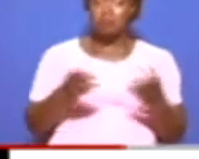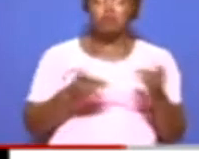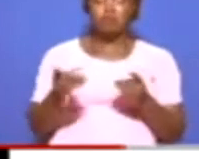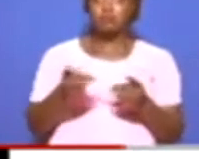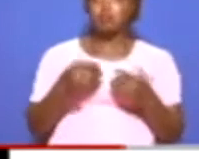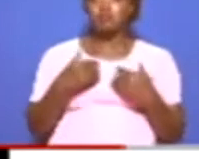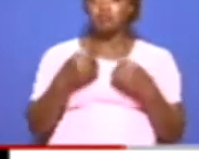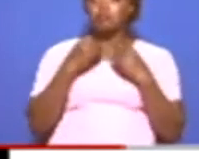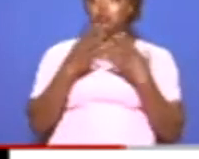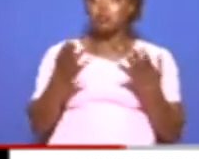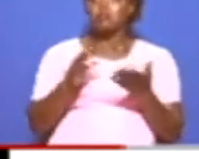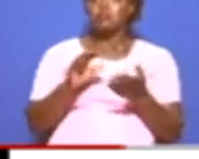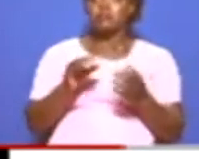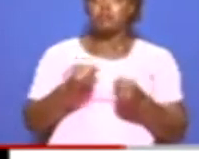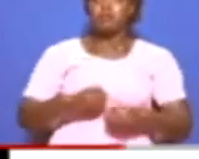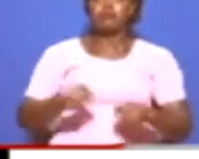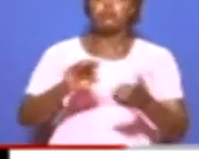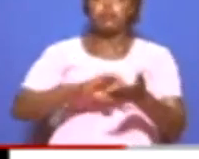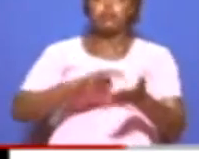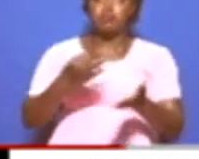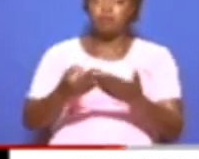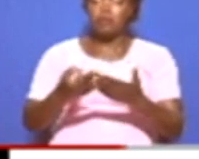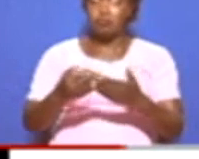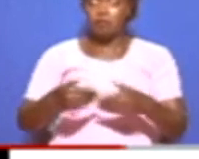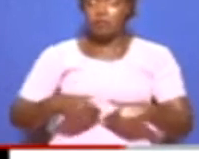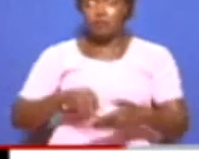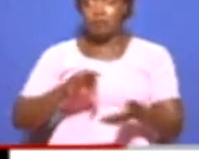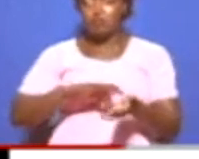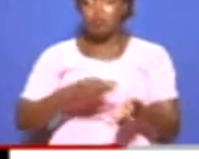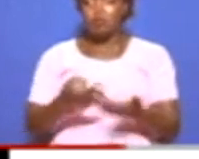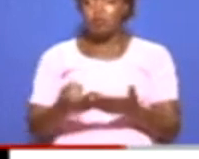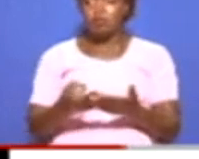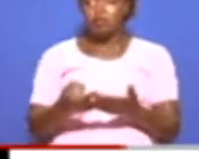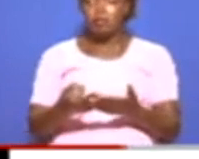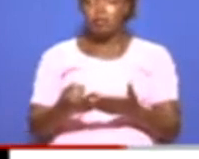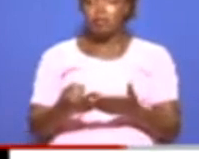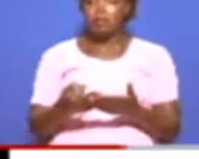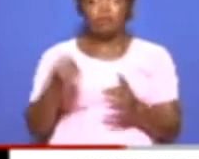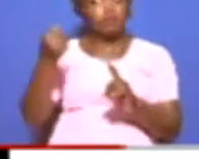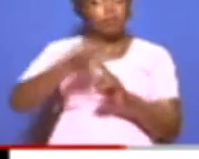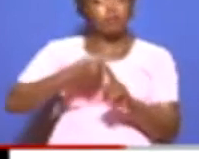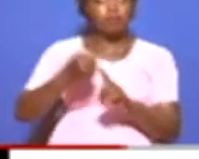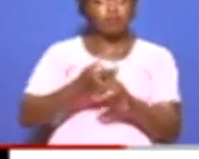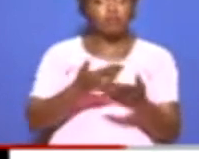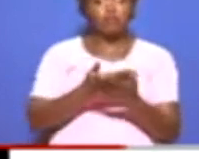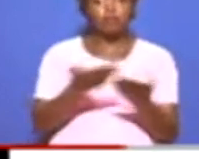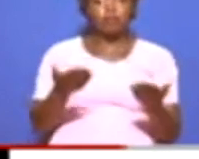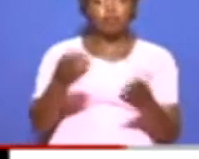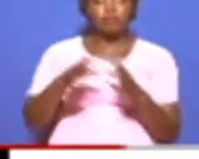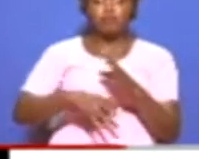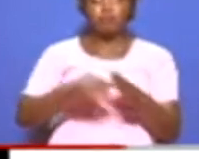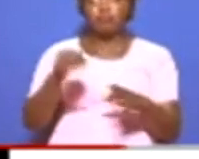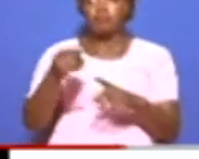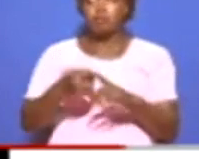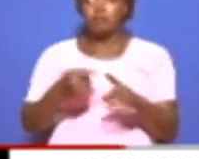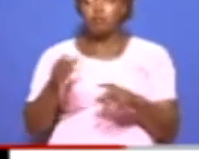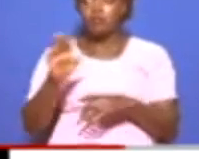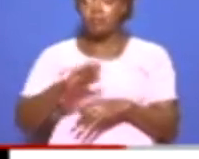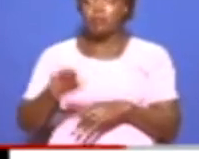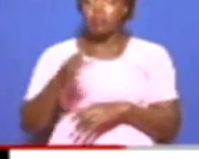ta uwezo fund, ile youth fund, kuwa yeye hawezi lobby for these things kupatikana katika eneo bunge